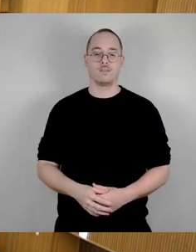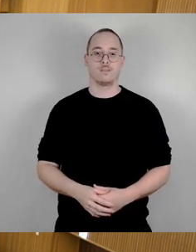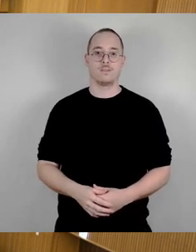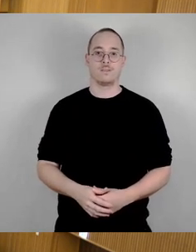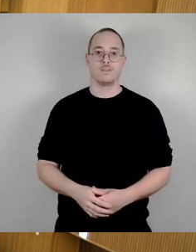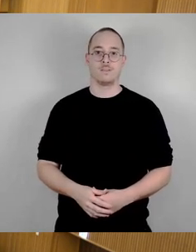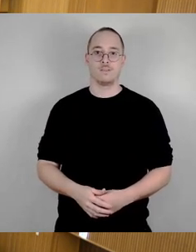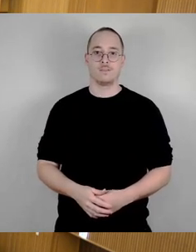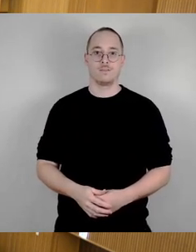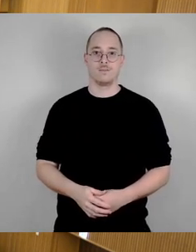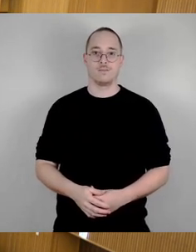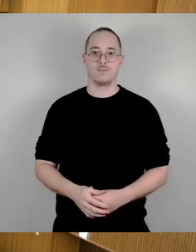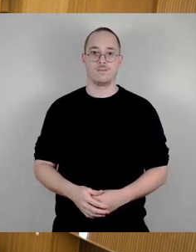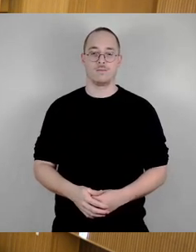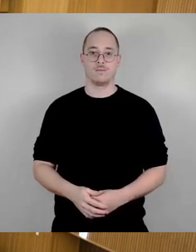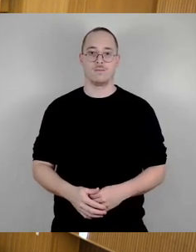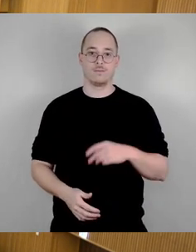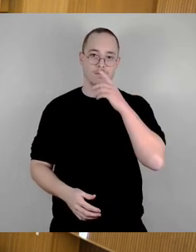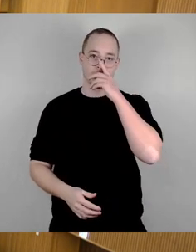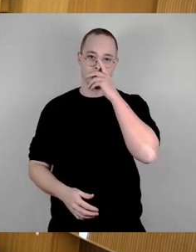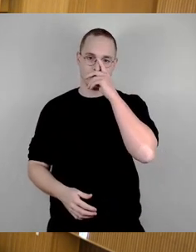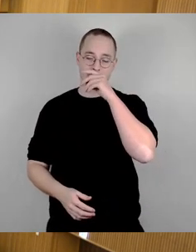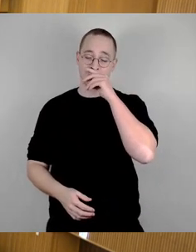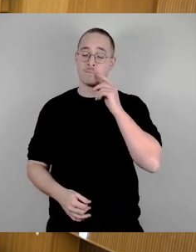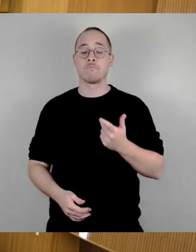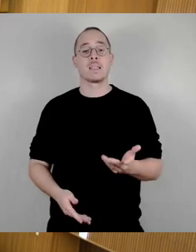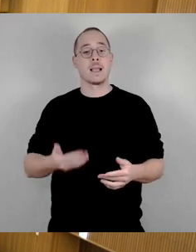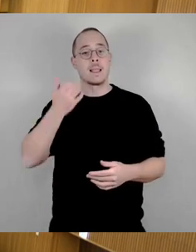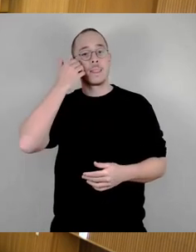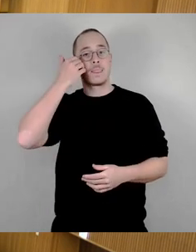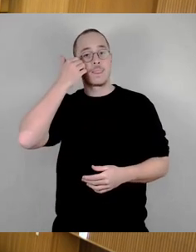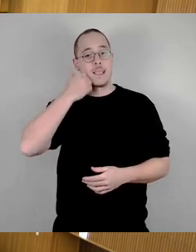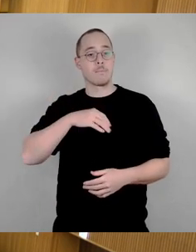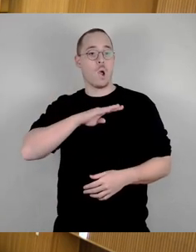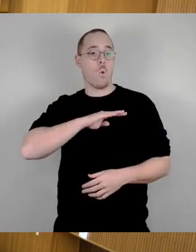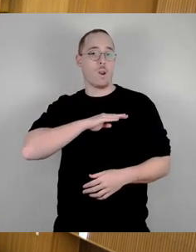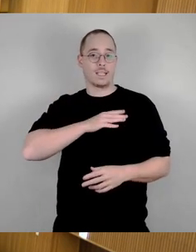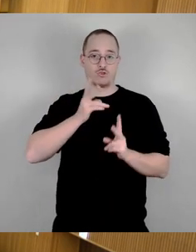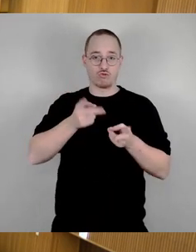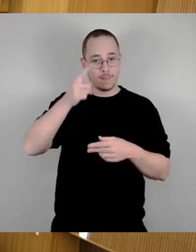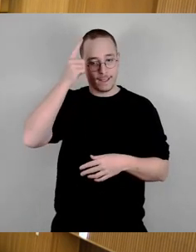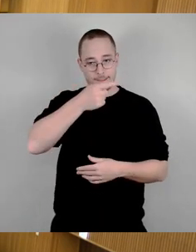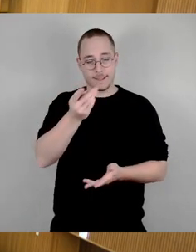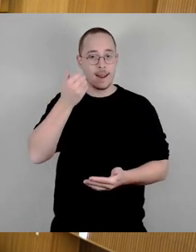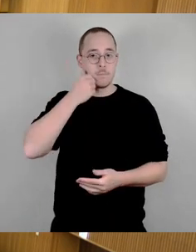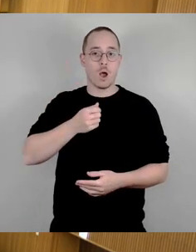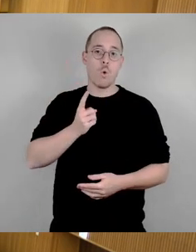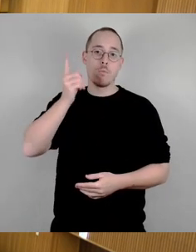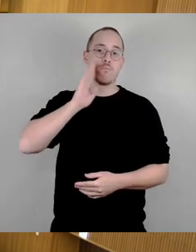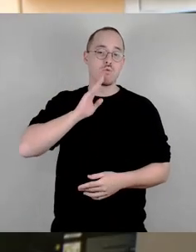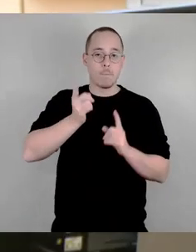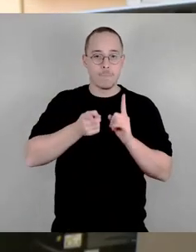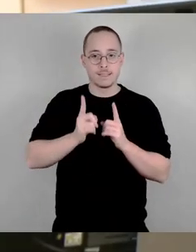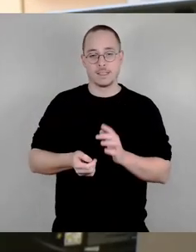Ja, sehr geehrter Herr Oberbürgermeister, meine werten Kollegen Stadträte, ich fand jetzt dein Schlusswort, dein Schlusssatz oder